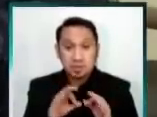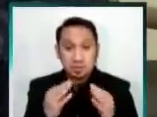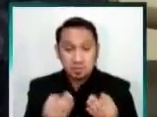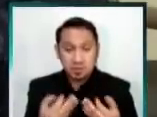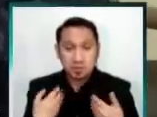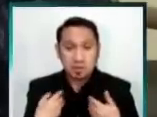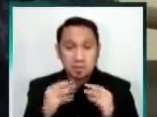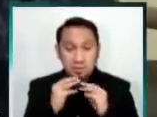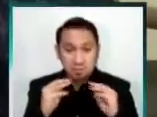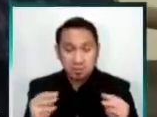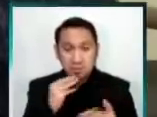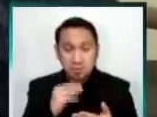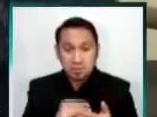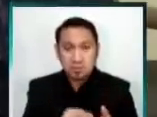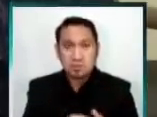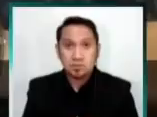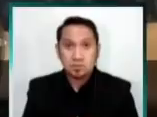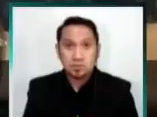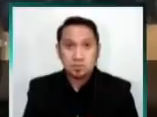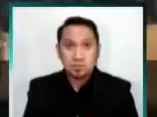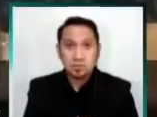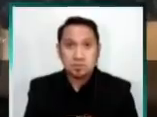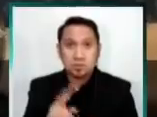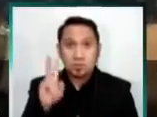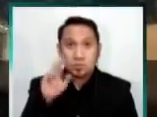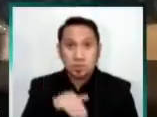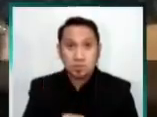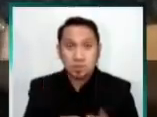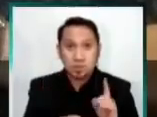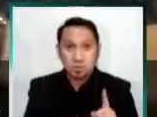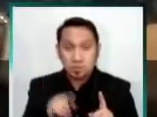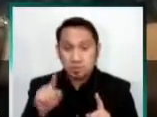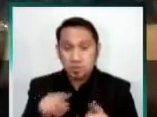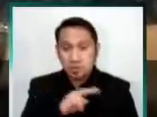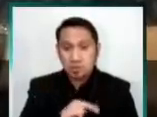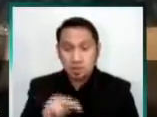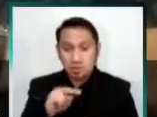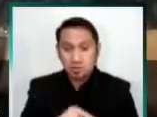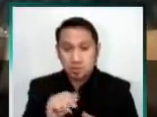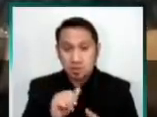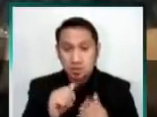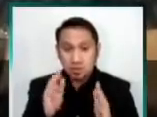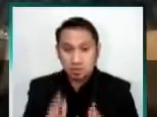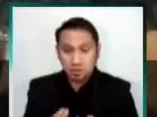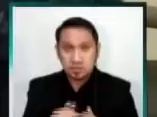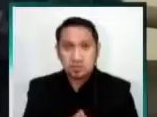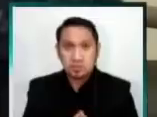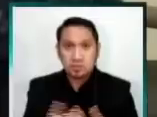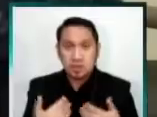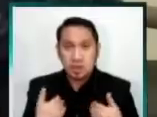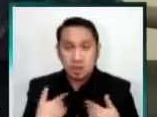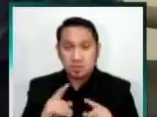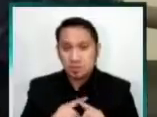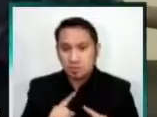social media account nito. Taong 2001 nang kilalaning National Artist for Literature si Chunil. Nakatanggap siya ng iba't ibang parangal